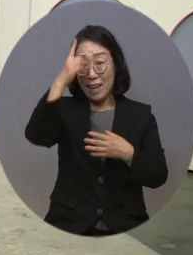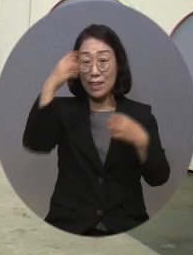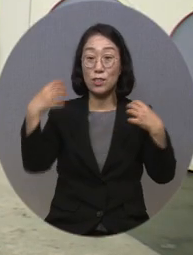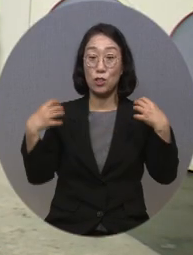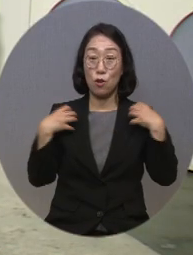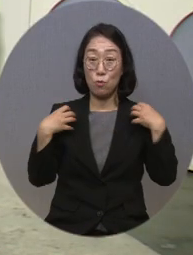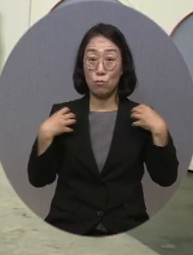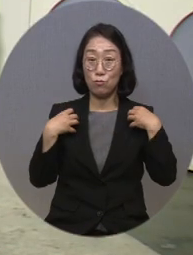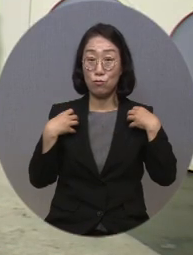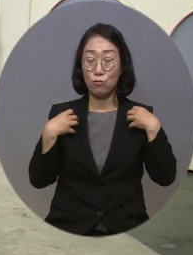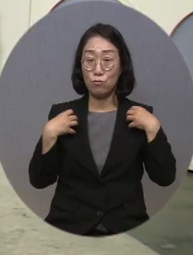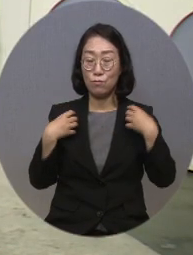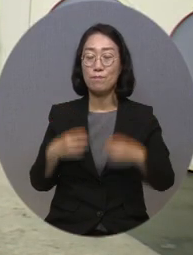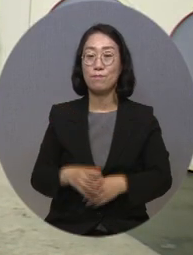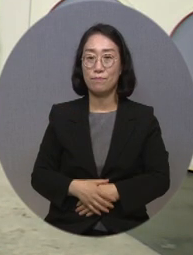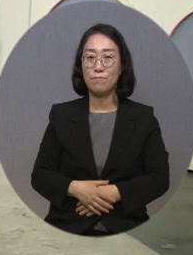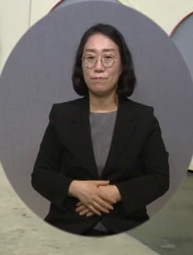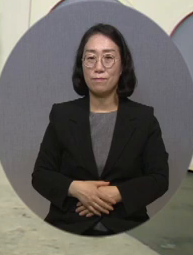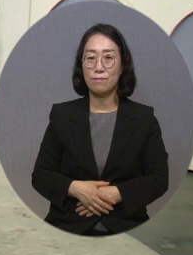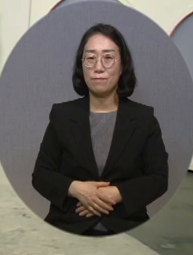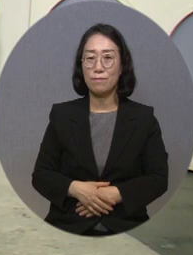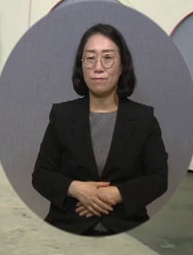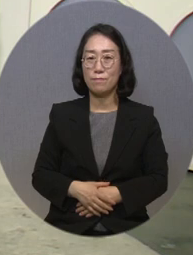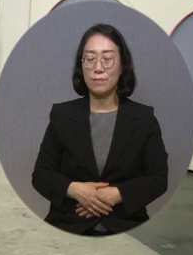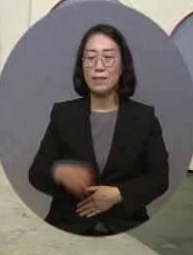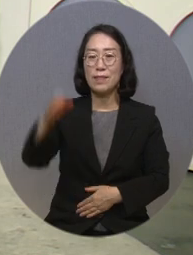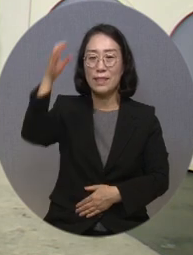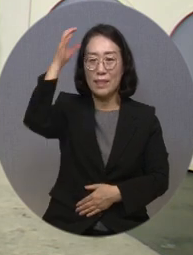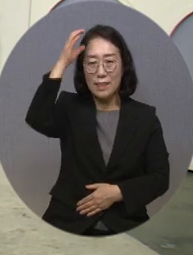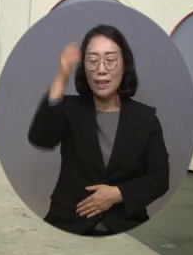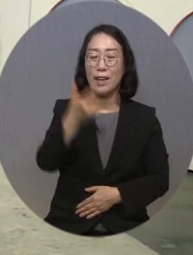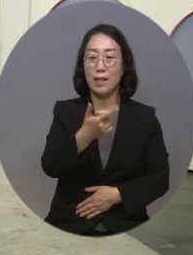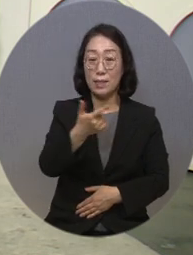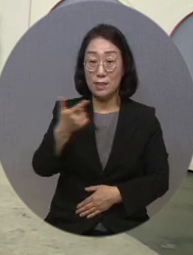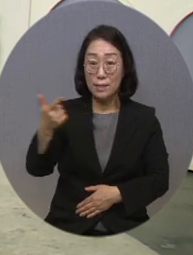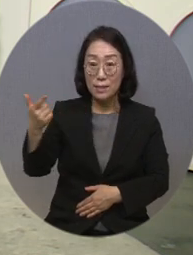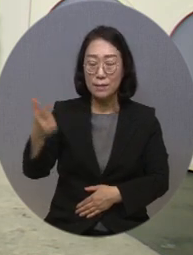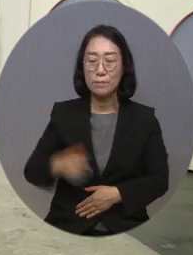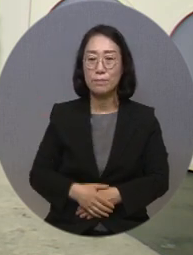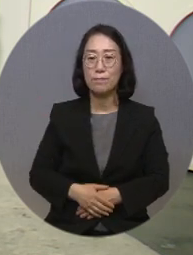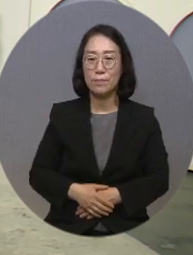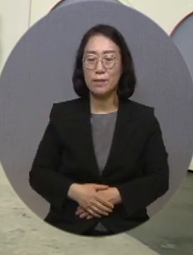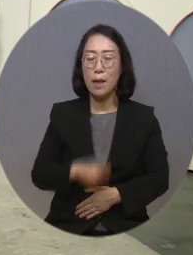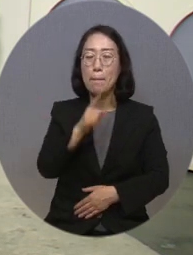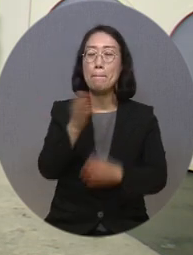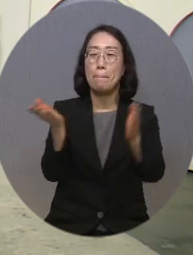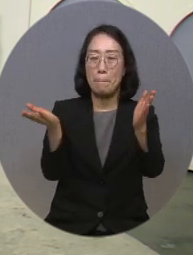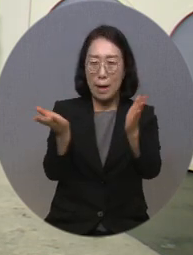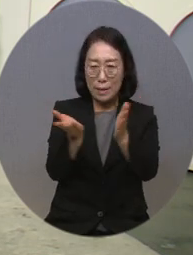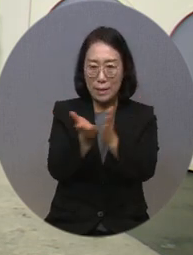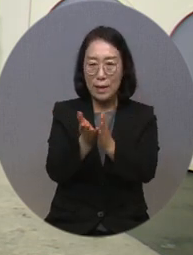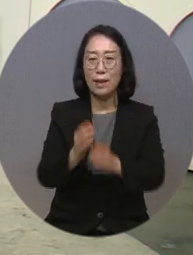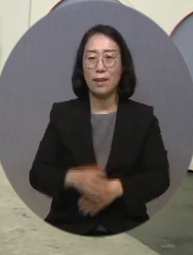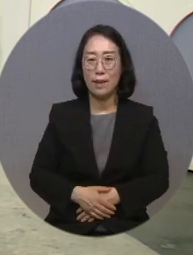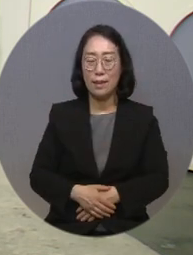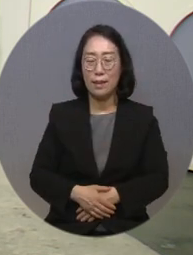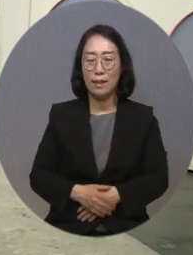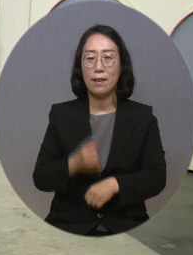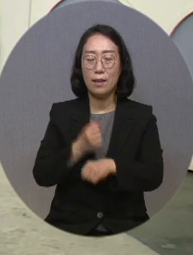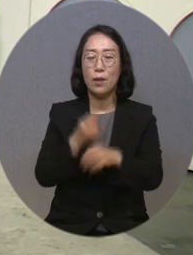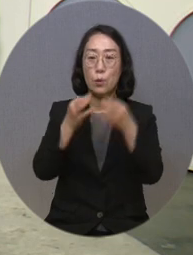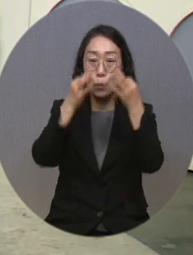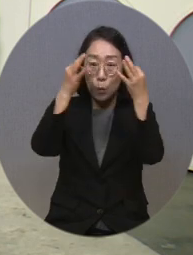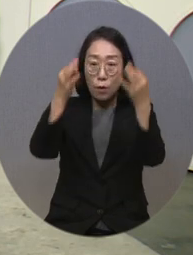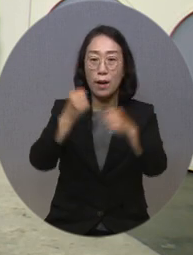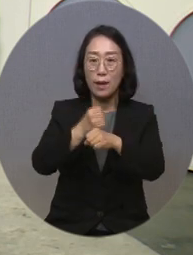거죠. 그렇죠. 네, 저는 뭐 새 정부에 대한 기대가 큰 만큼 저는 그 기대에 부응하는 네. 새 정부가 될 거다.